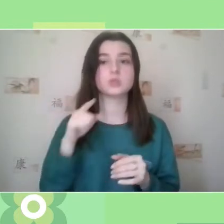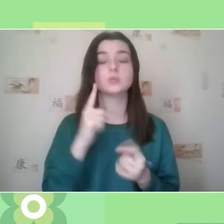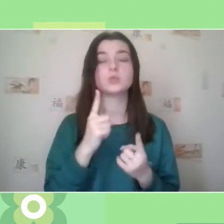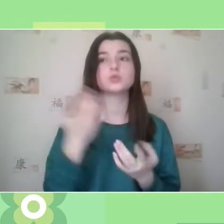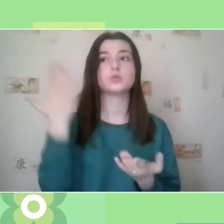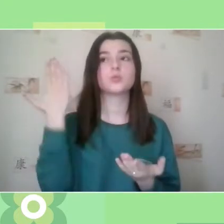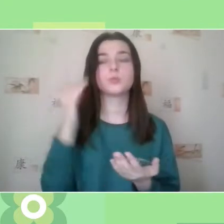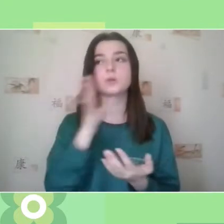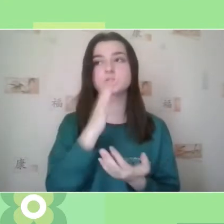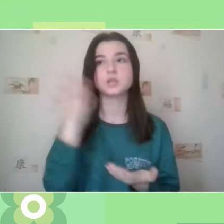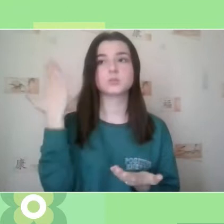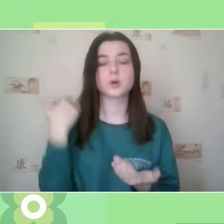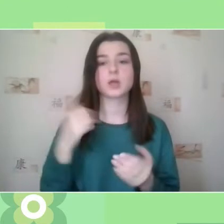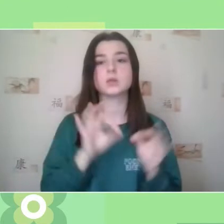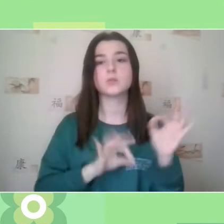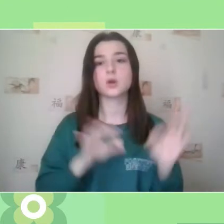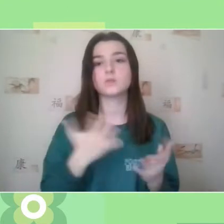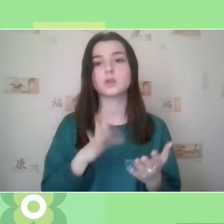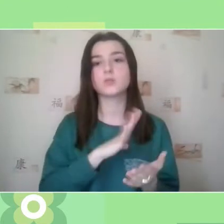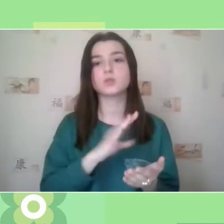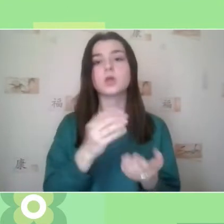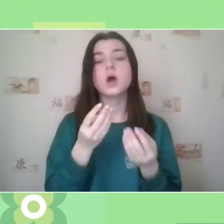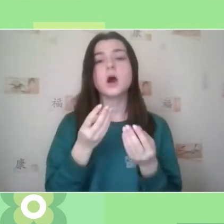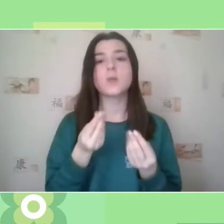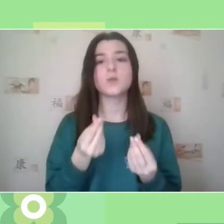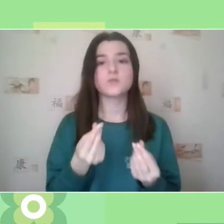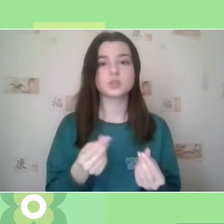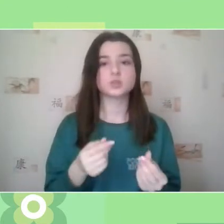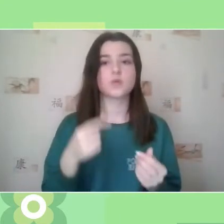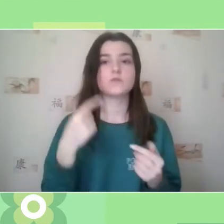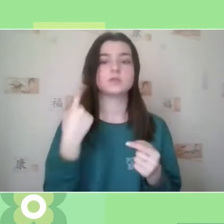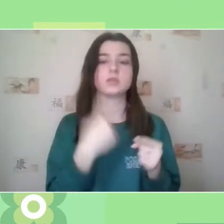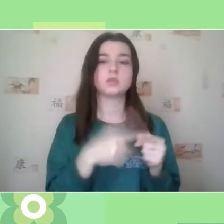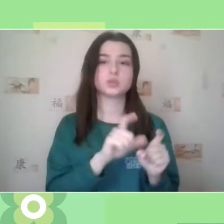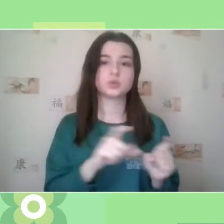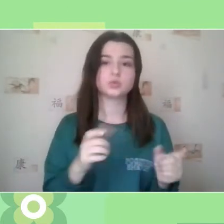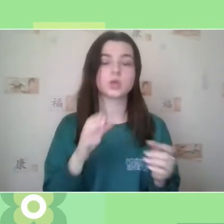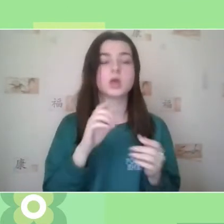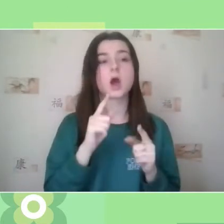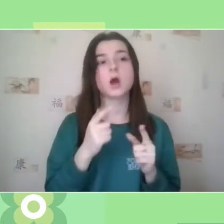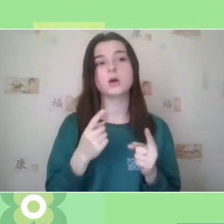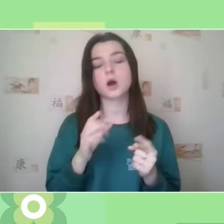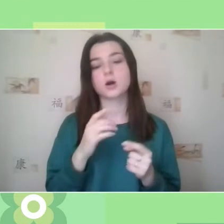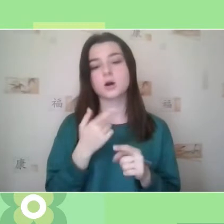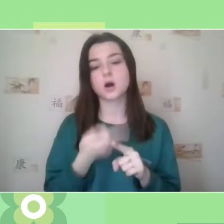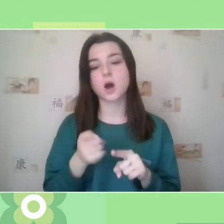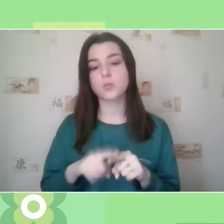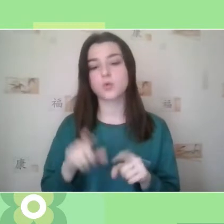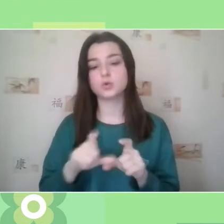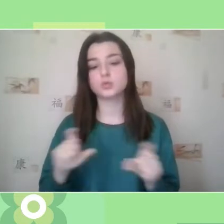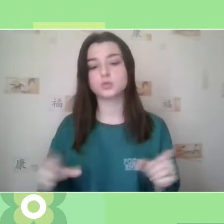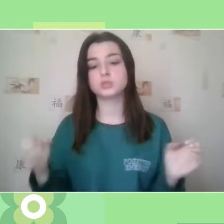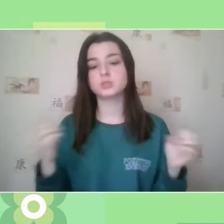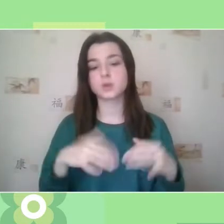попередніх проєктів, які були профінансовані донорами, наприклад, або люди нафандрейзили, тобто зібрали ці гроші, у них є проєкт. У когось